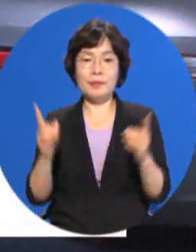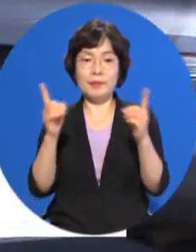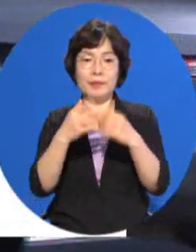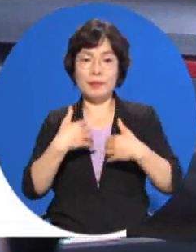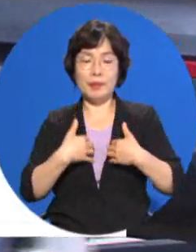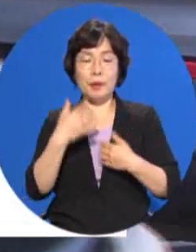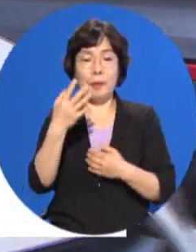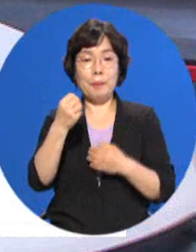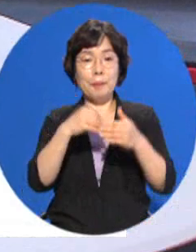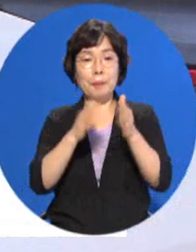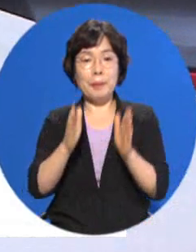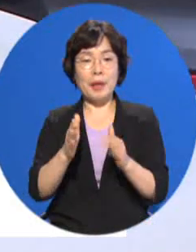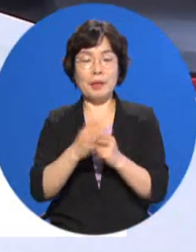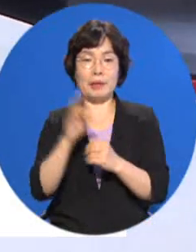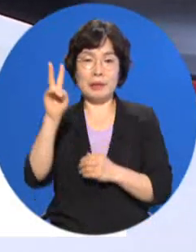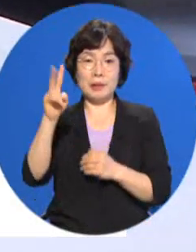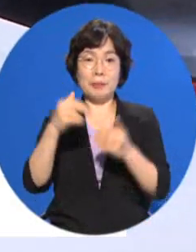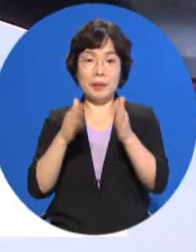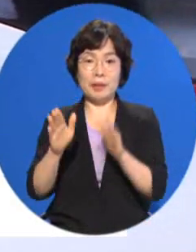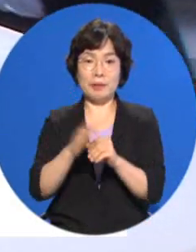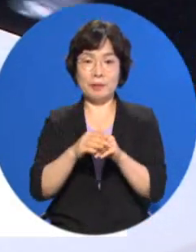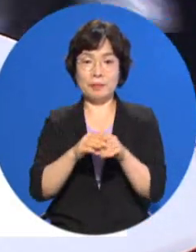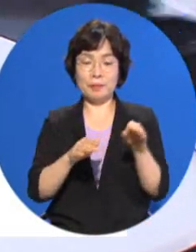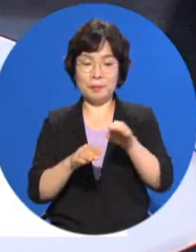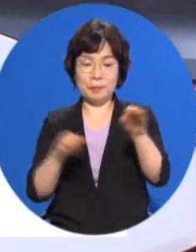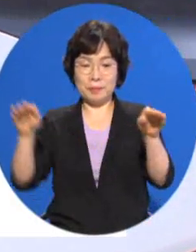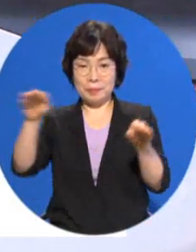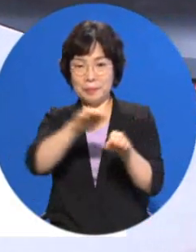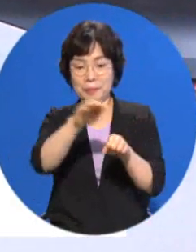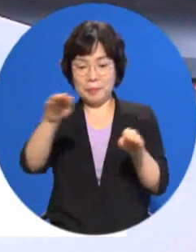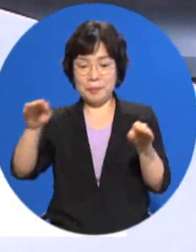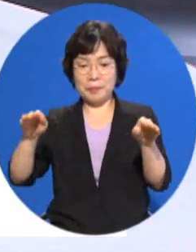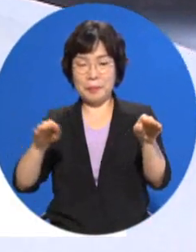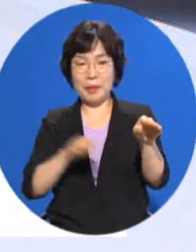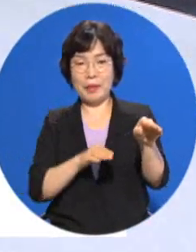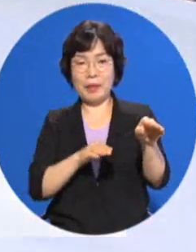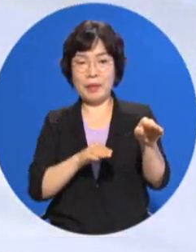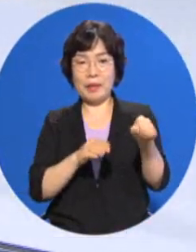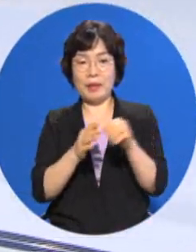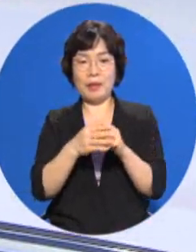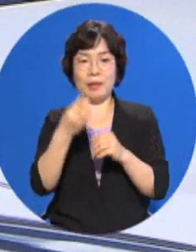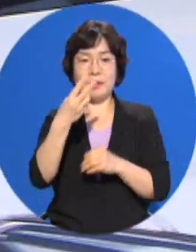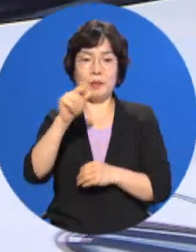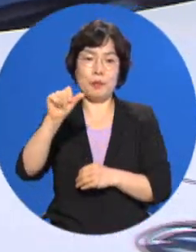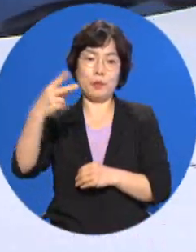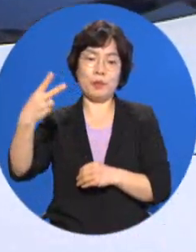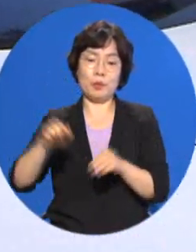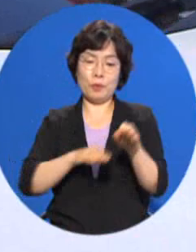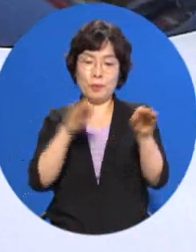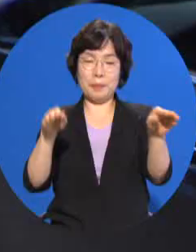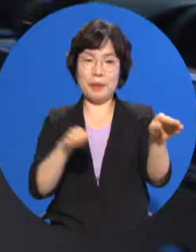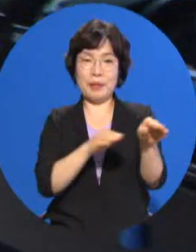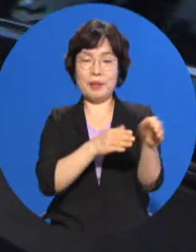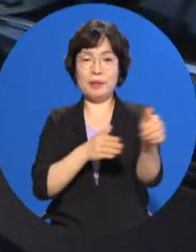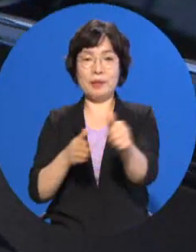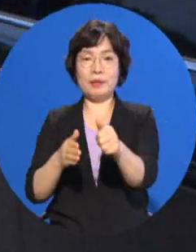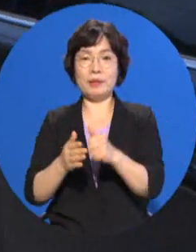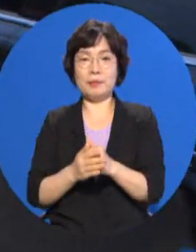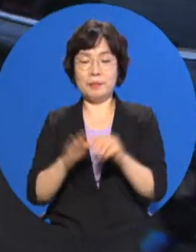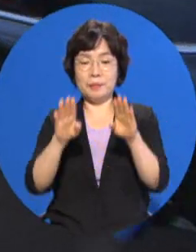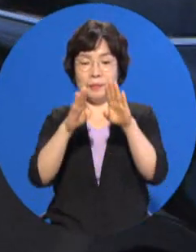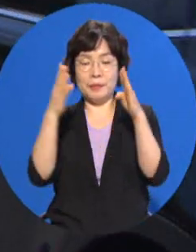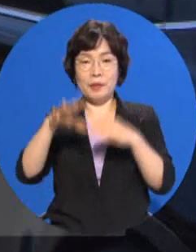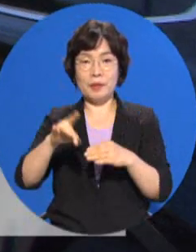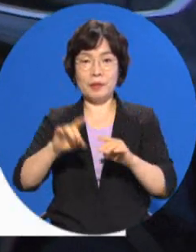반갑습니다. 몇 반이세요? 2반이요? 안녕, 반가워요. 자, 저기 325이 뒤로 가시겠어요? 개학